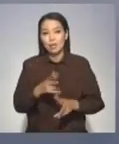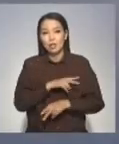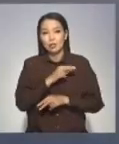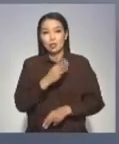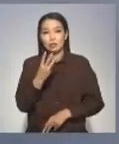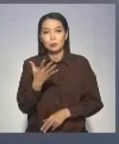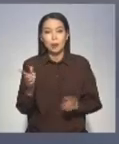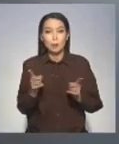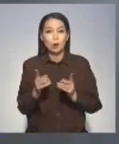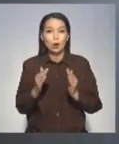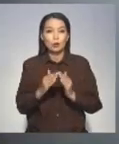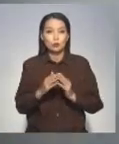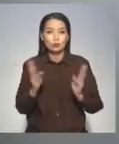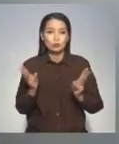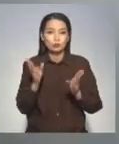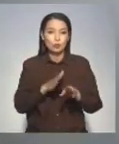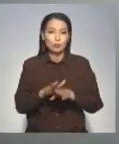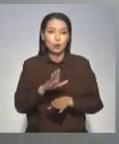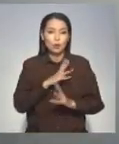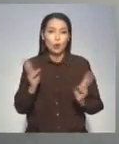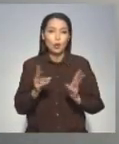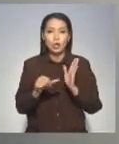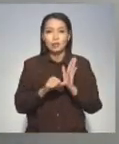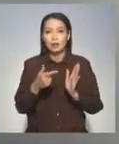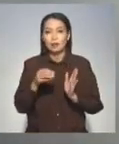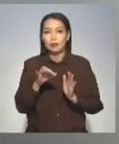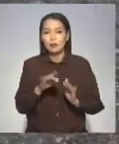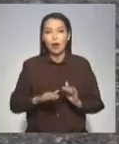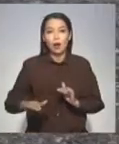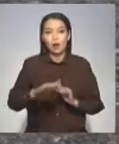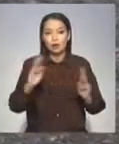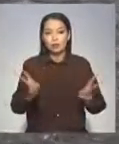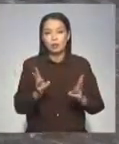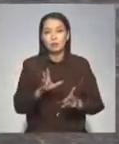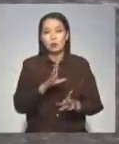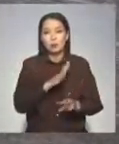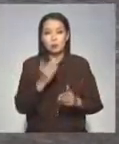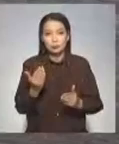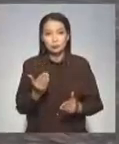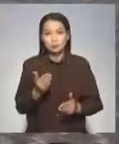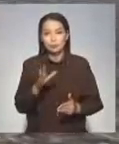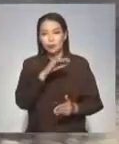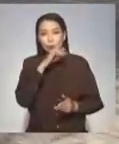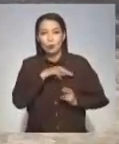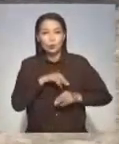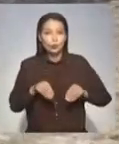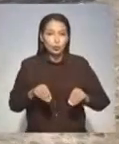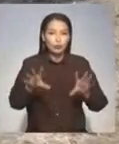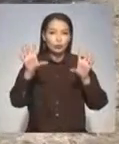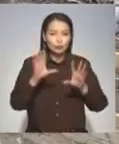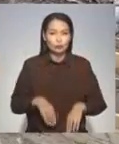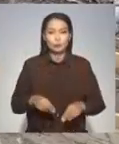үйдің күлі көкке ұшты. Өрт 6 гектар аумақты шарпыған. Бағбандардың еңбегі зая кетті. Еккен егіні мен үй